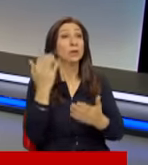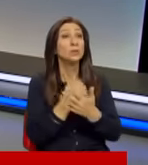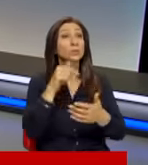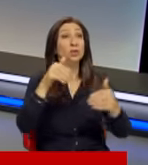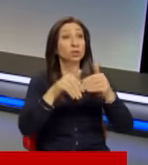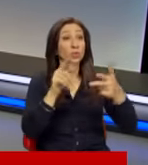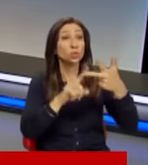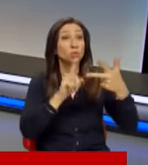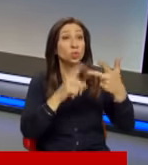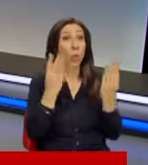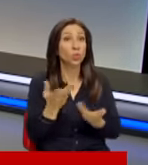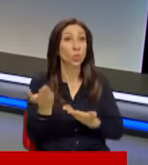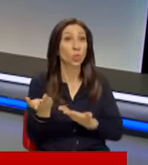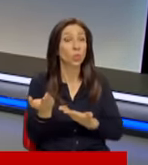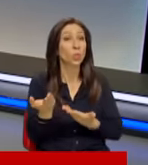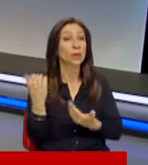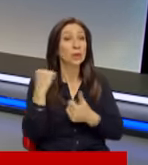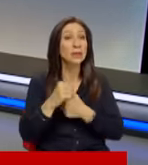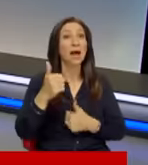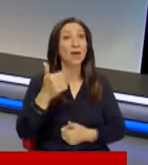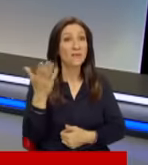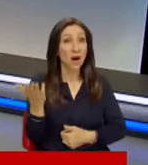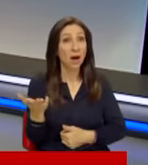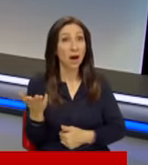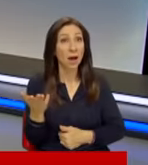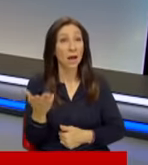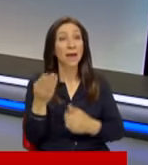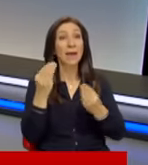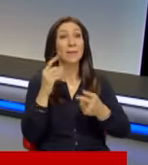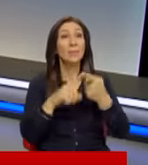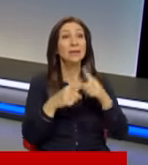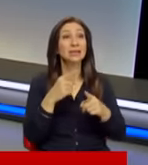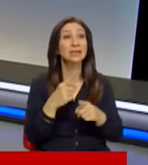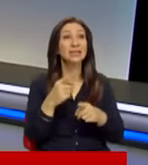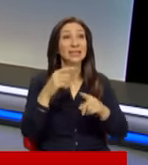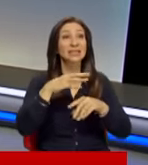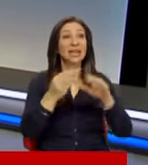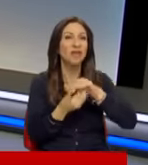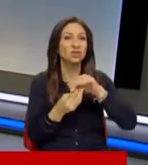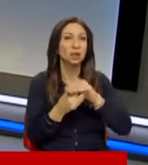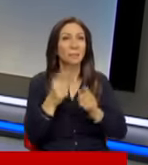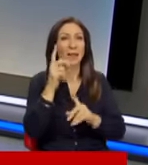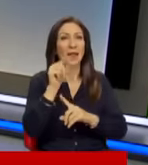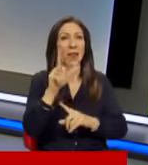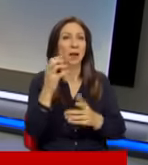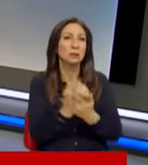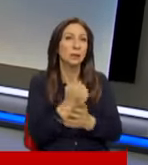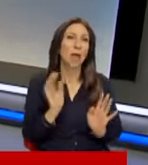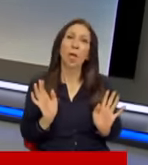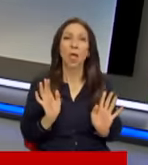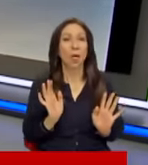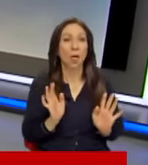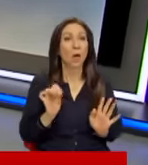seçimde üçüncü parti oldu. Yeniden Refah Partisi. İyi Parti Nevşehir'de bir il aldı. Öyle